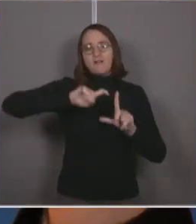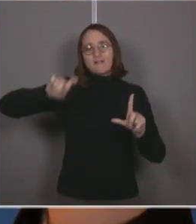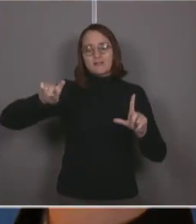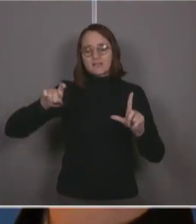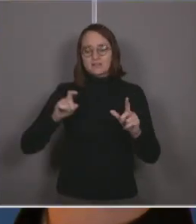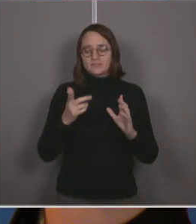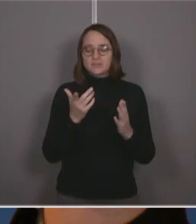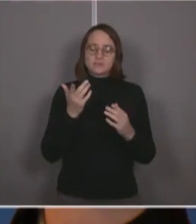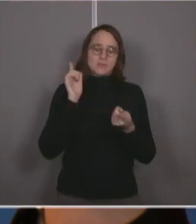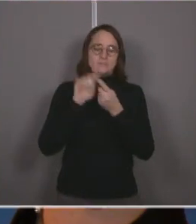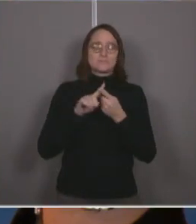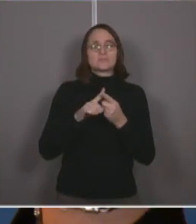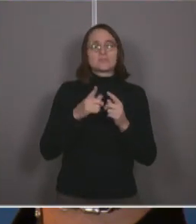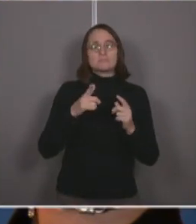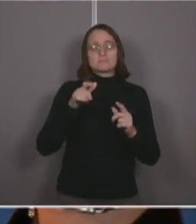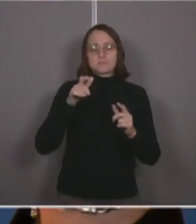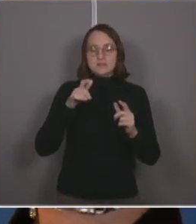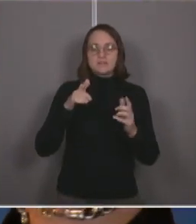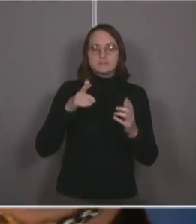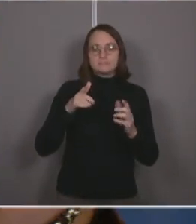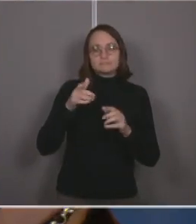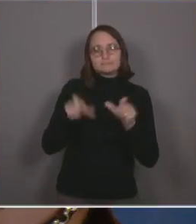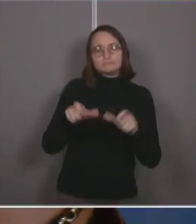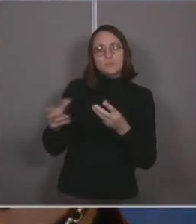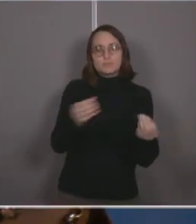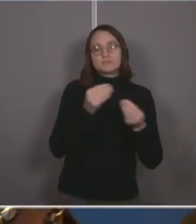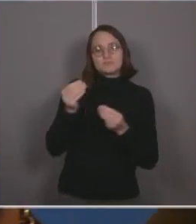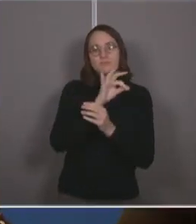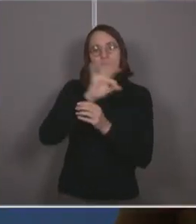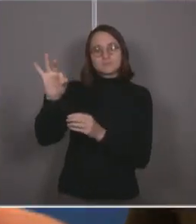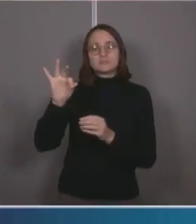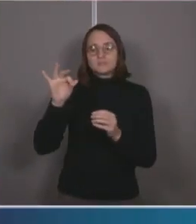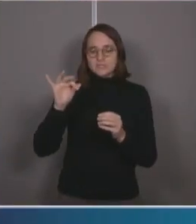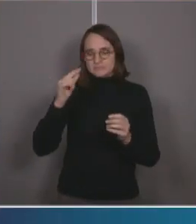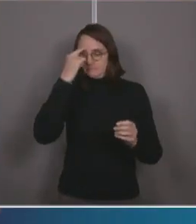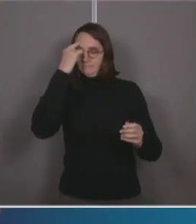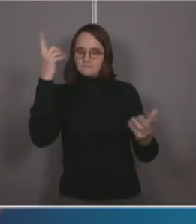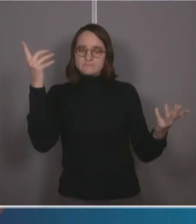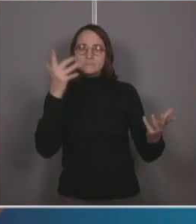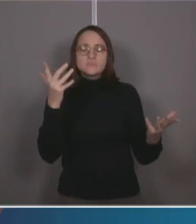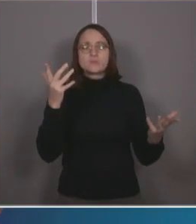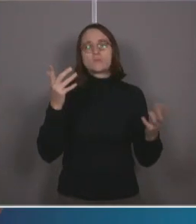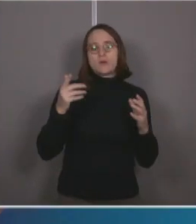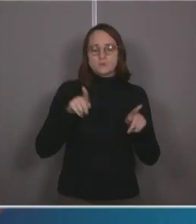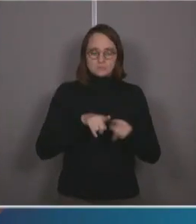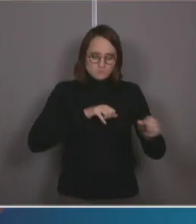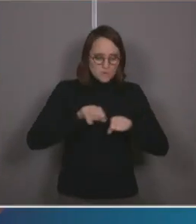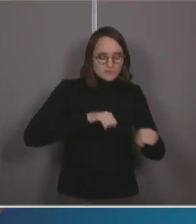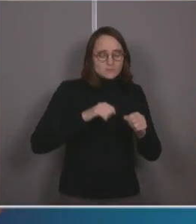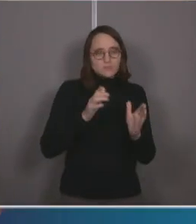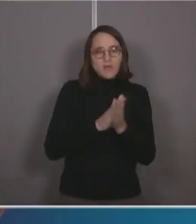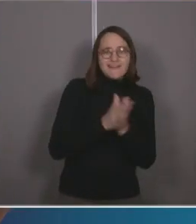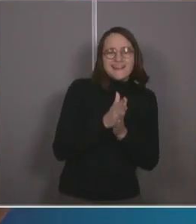les représentations des Français à l'égard du réchauffement climatique. Et bien sûr, cette question de l'acceptabilité, les motivations à agir. Avec aussi